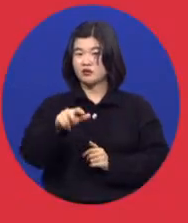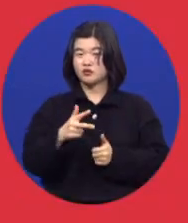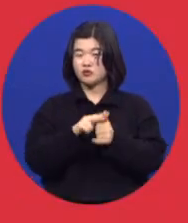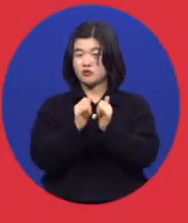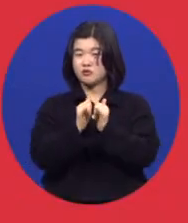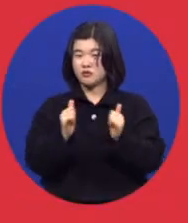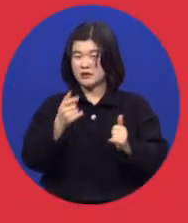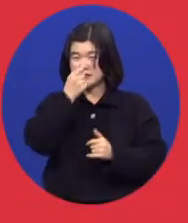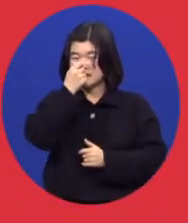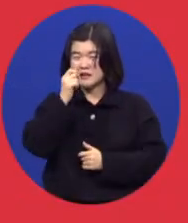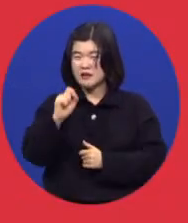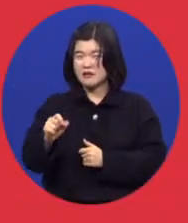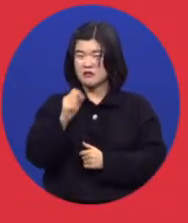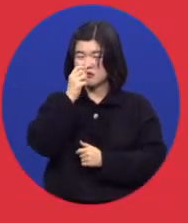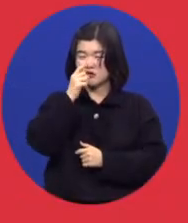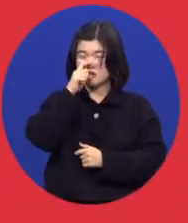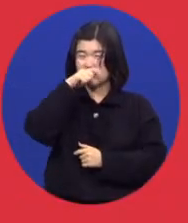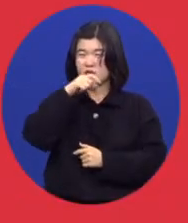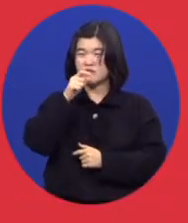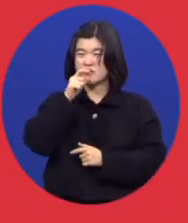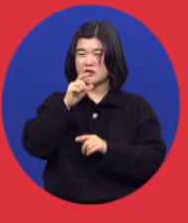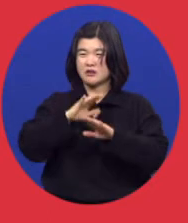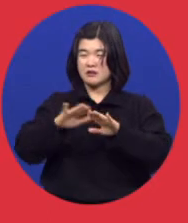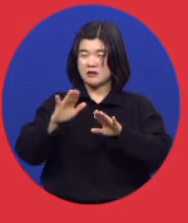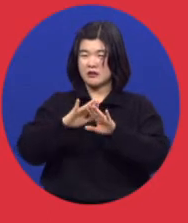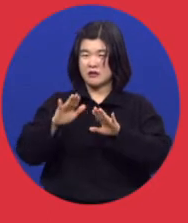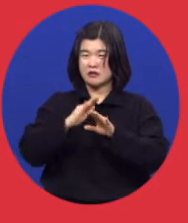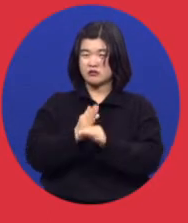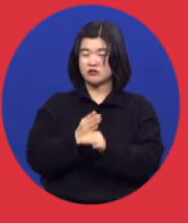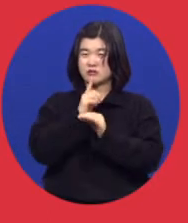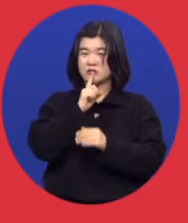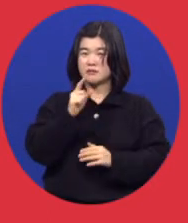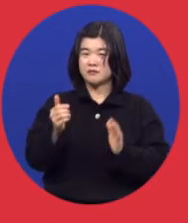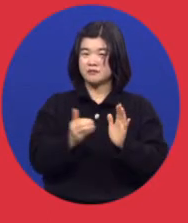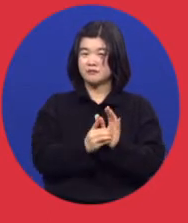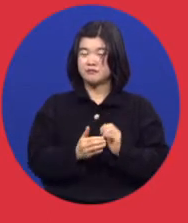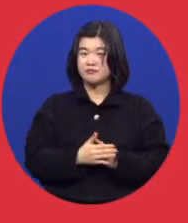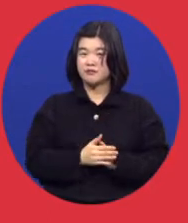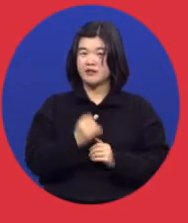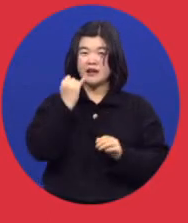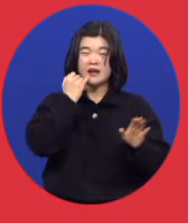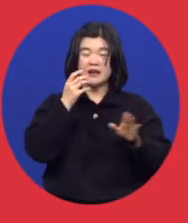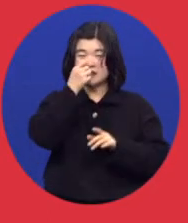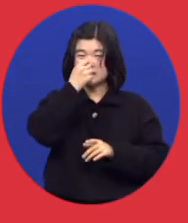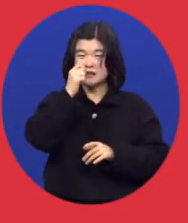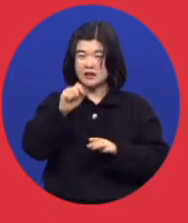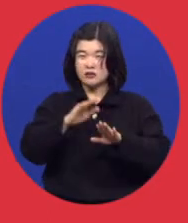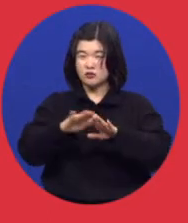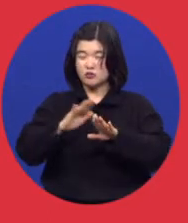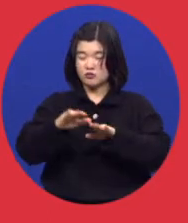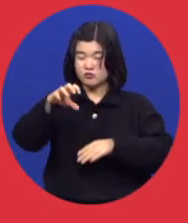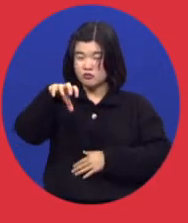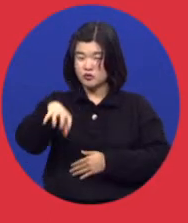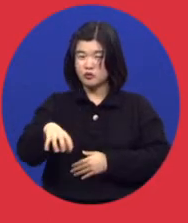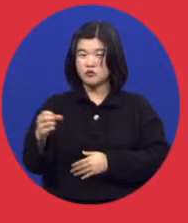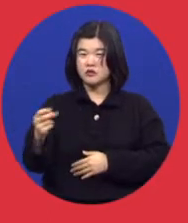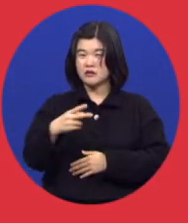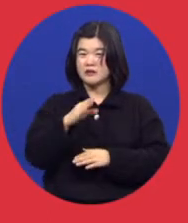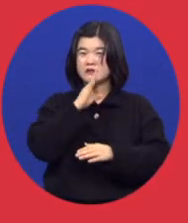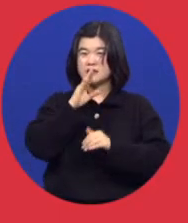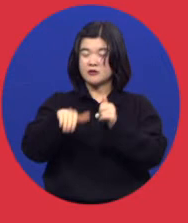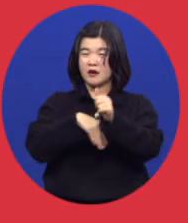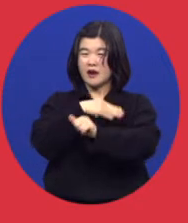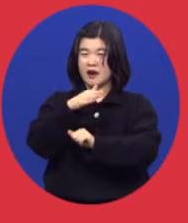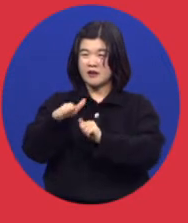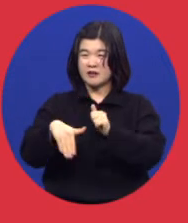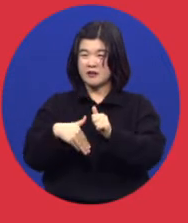후보는 쓰레기와 오폐수 처리 시설 개선에 방점을 찍었습니다. 해양 쓰레기 종합처리장 신축과 친환경 폐기물